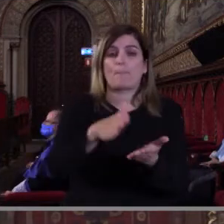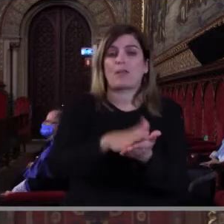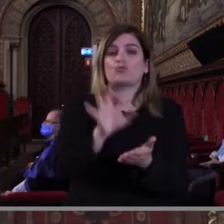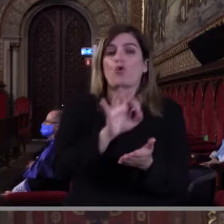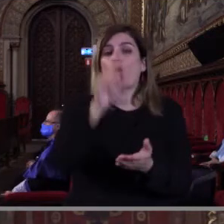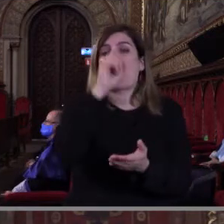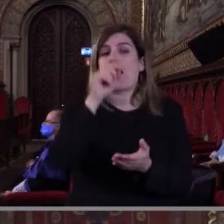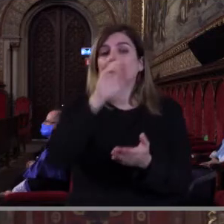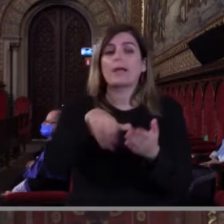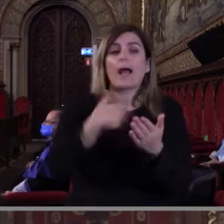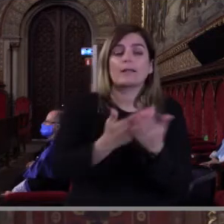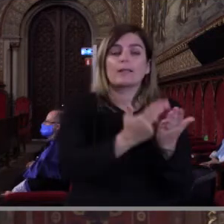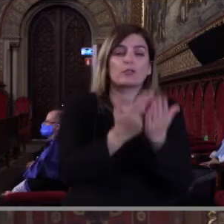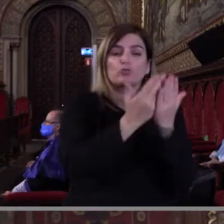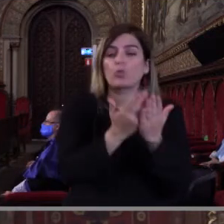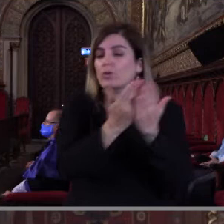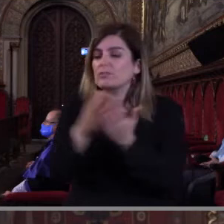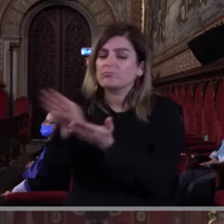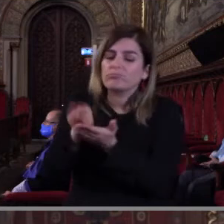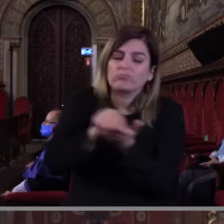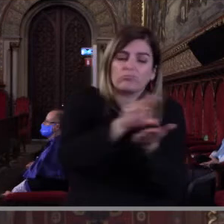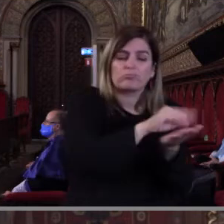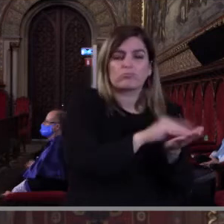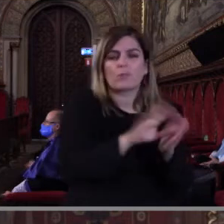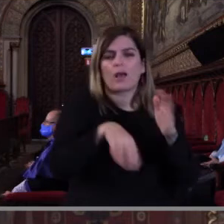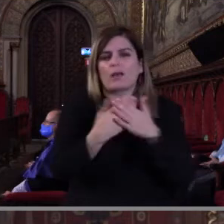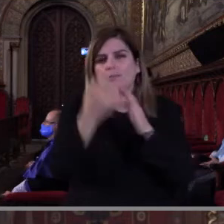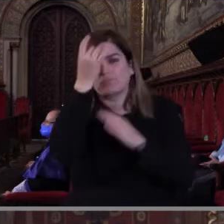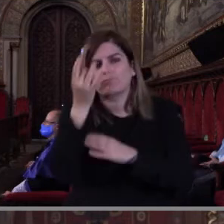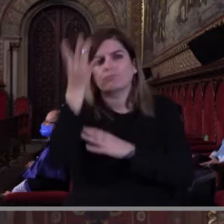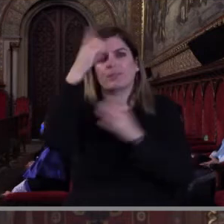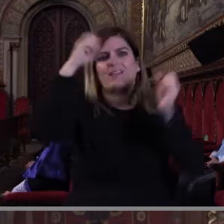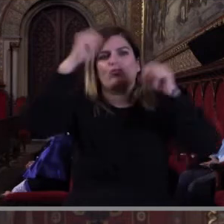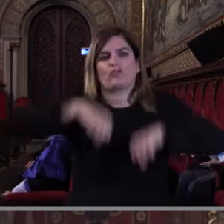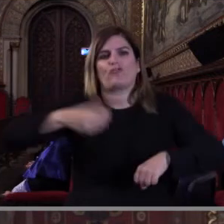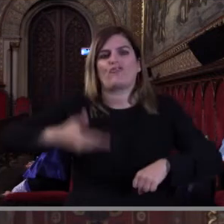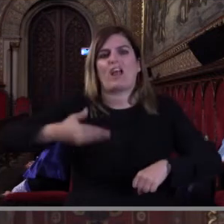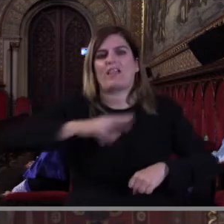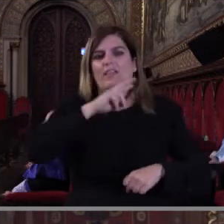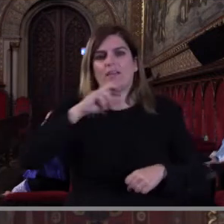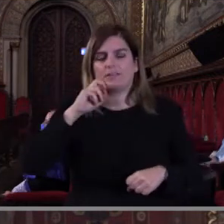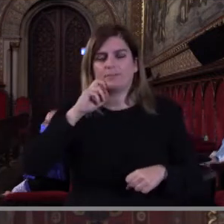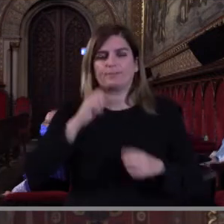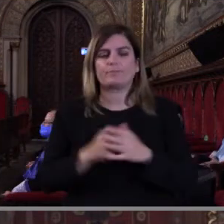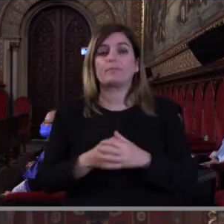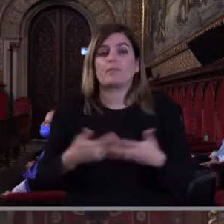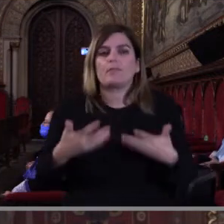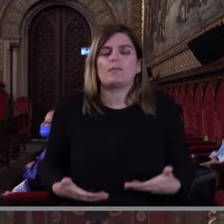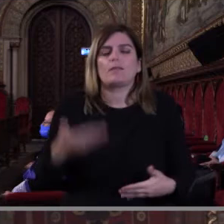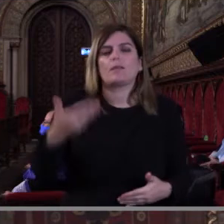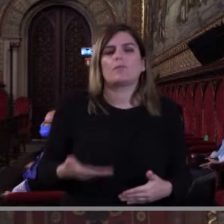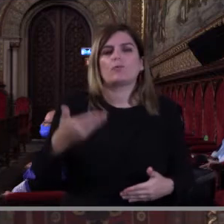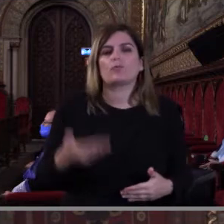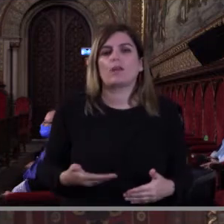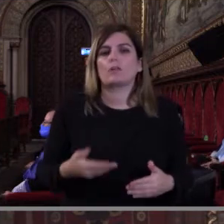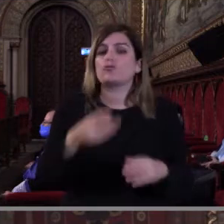perquè tots els estudis en curs sobre la pandèmia ens permetin arribar a conclusions vàlides. És molt important ara complir les mesures